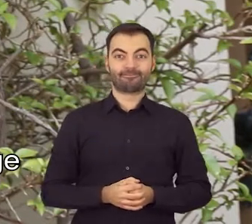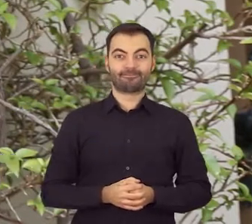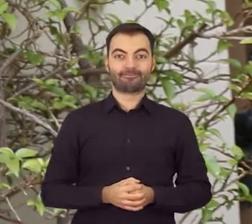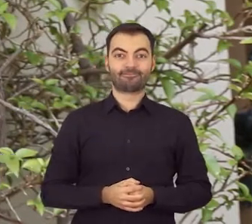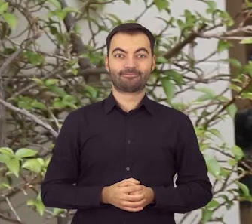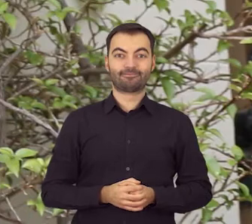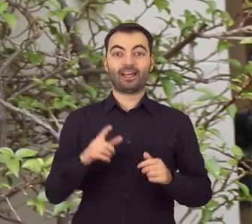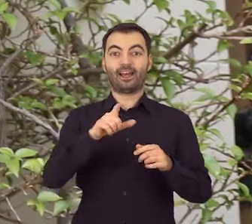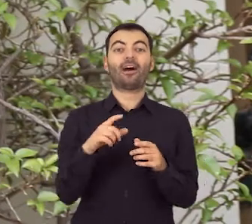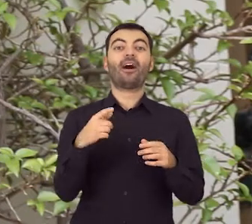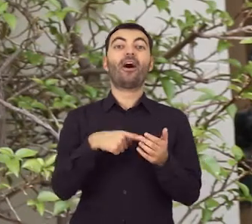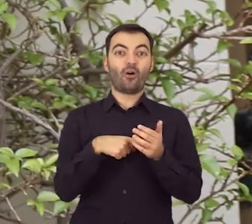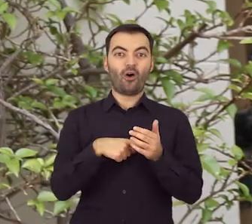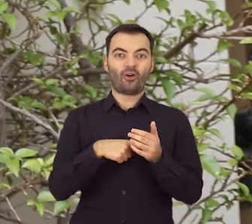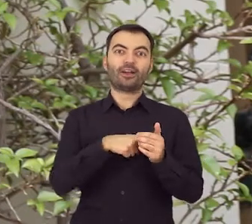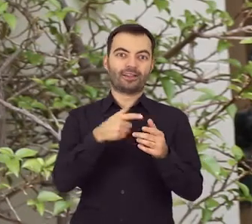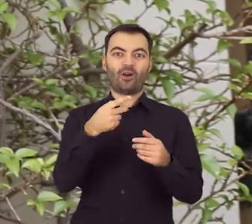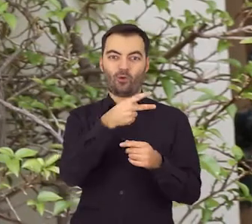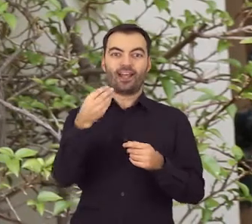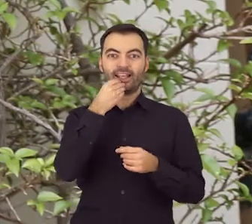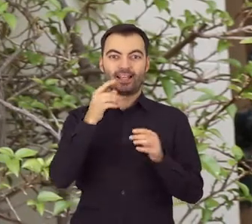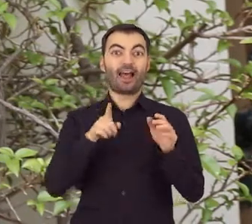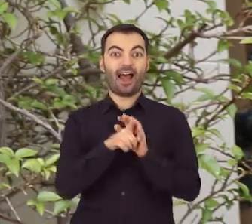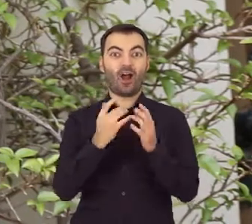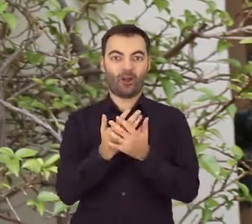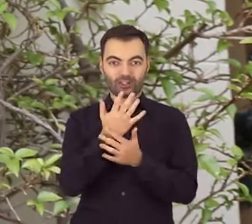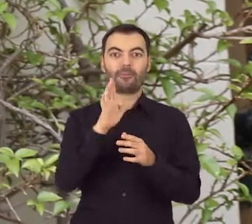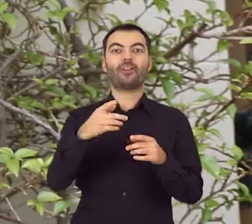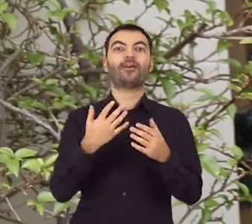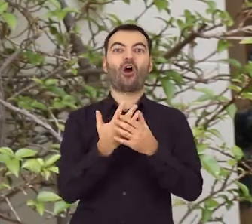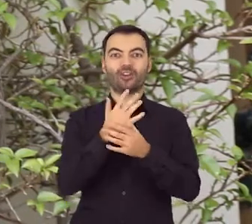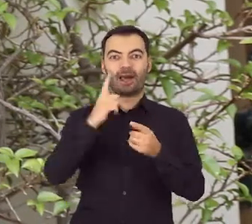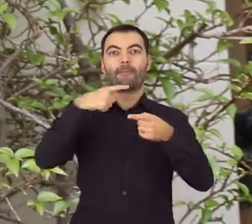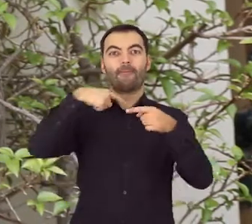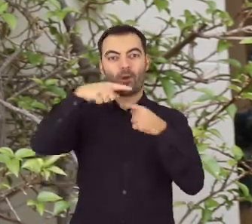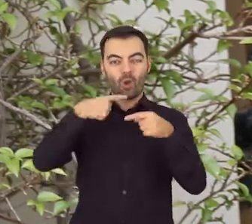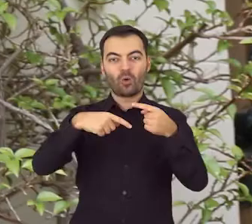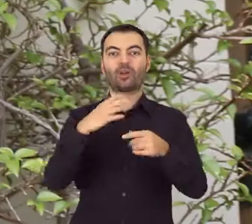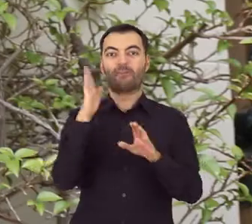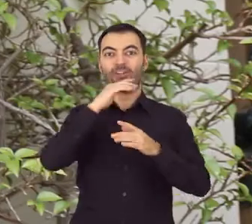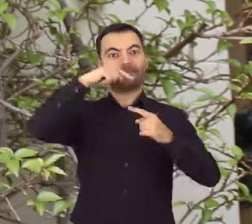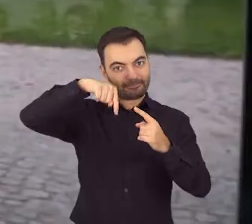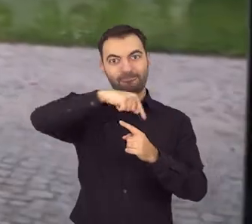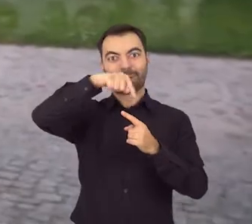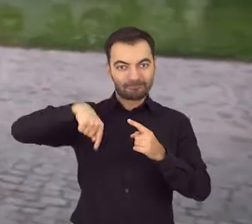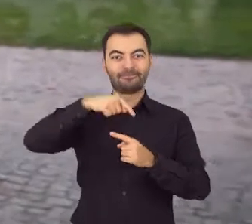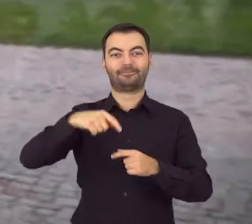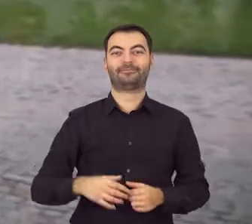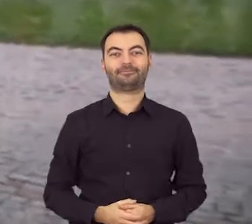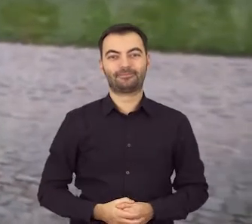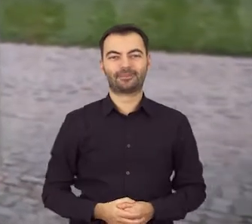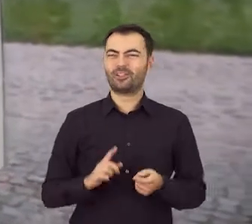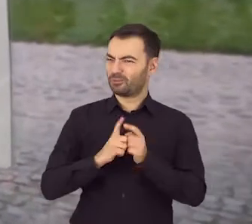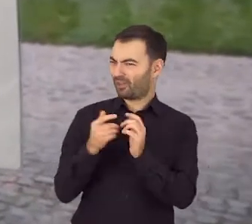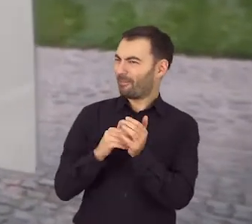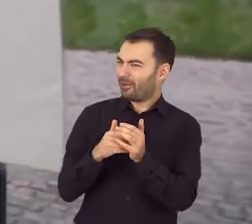A dwutlenek węgla to jest pożywienie tej roślinki, a ona wydala ten tlen. I to się zaczyna od początku. Czy takie spotkania są w